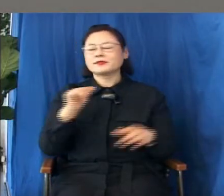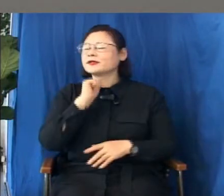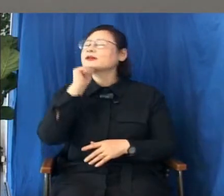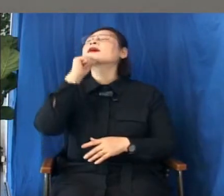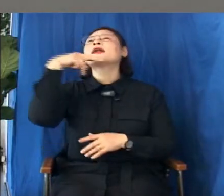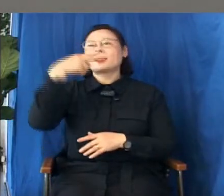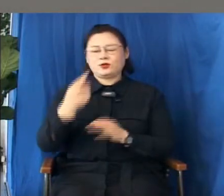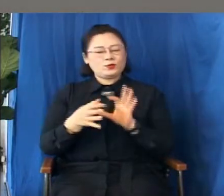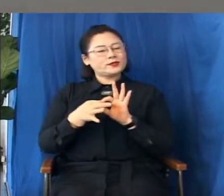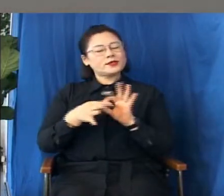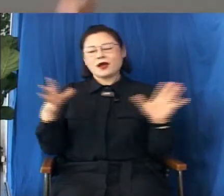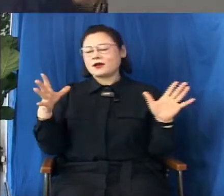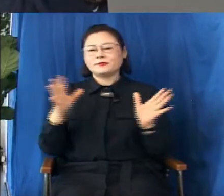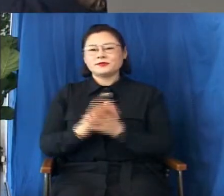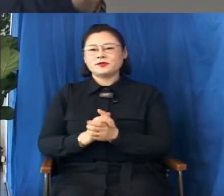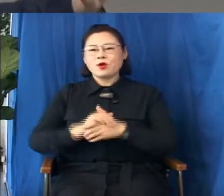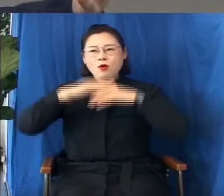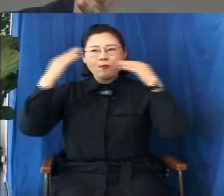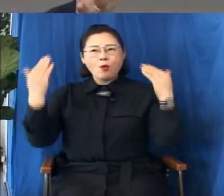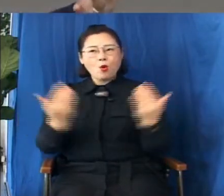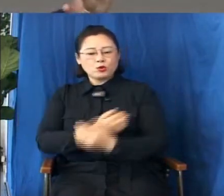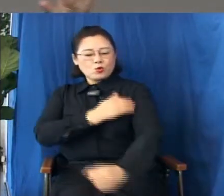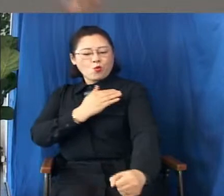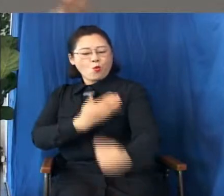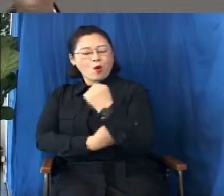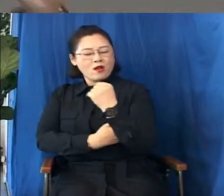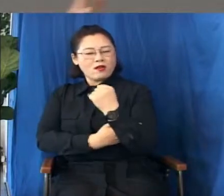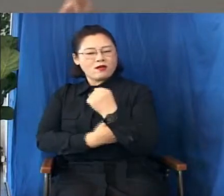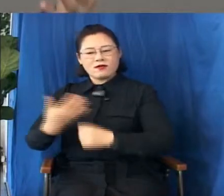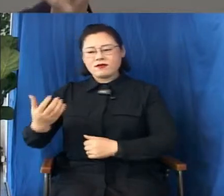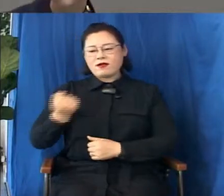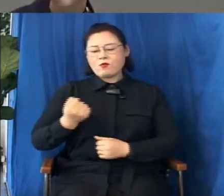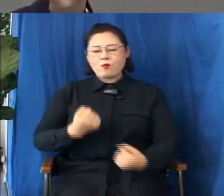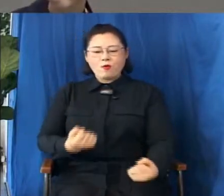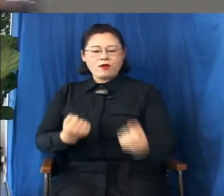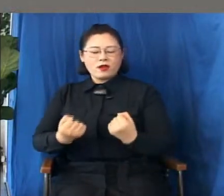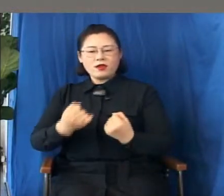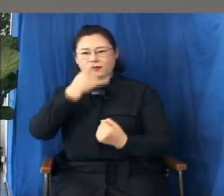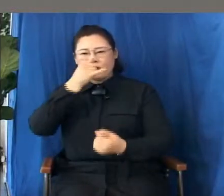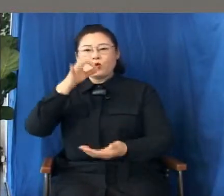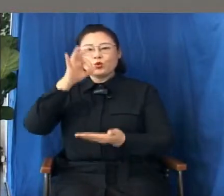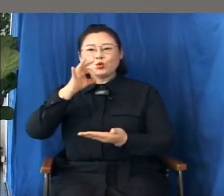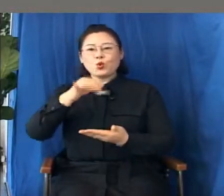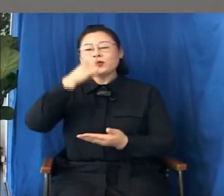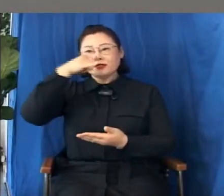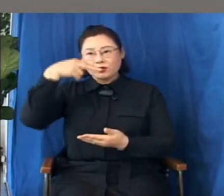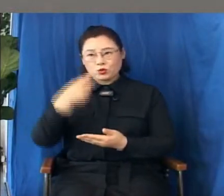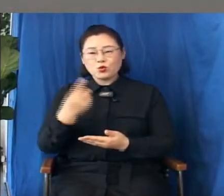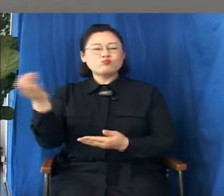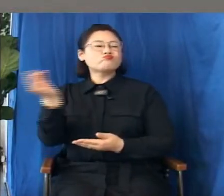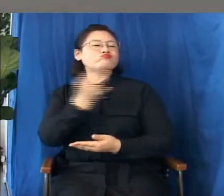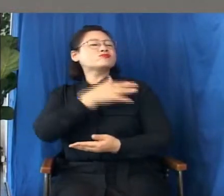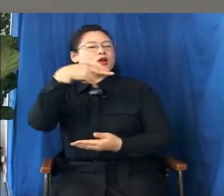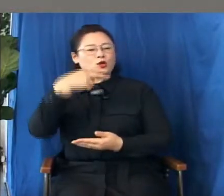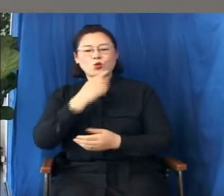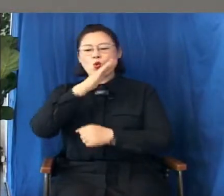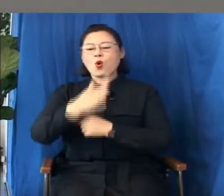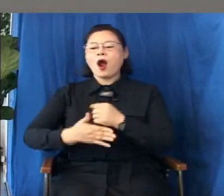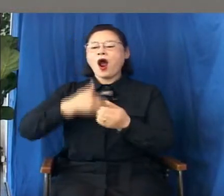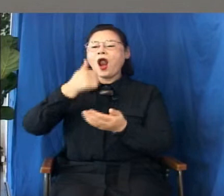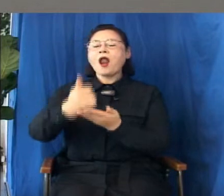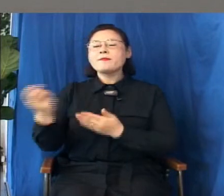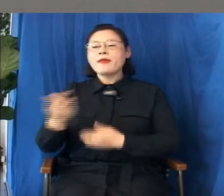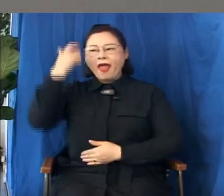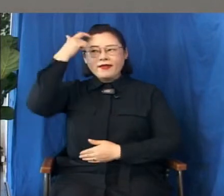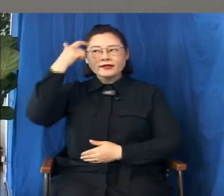줄로 믿습니다. 그 모든 권력을 다 가졌고 힘 있고 돈 있고 그랬으나 하나님의 성령이 충만한